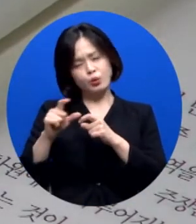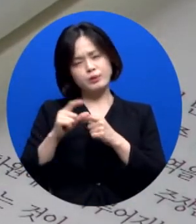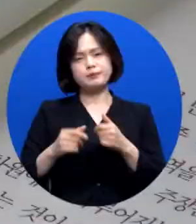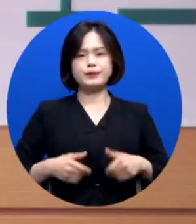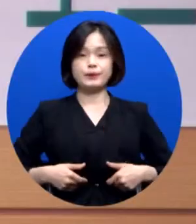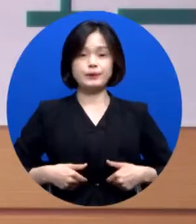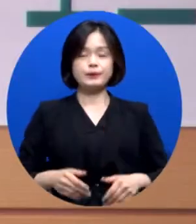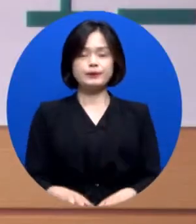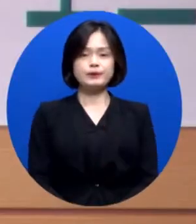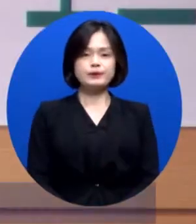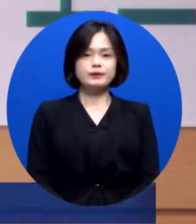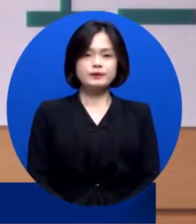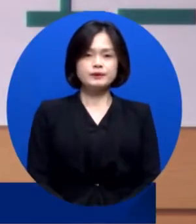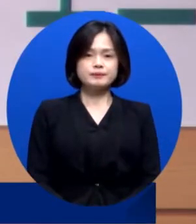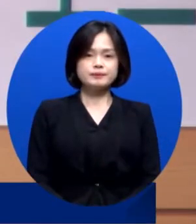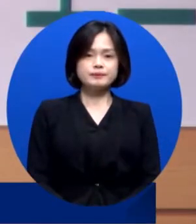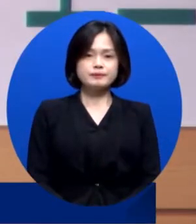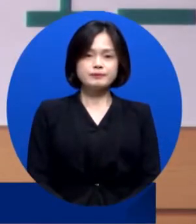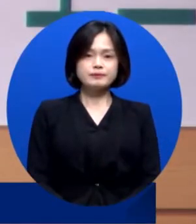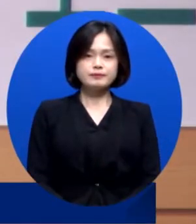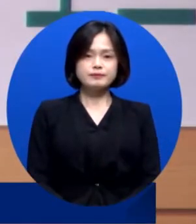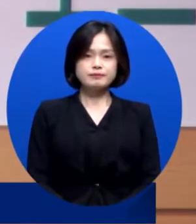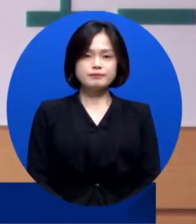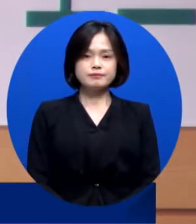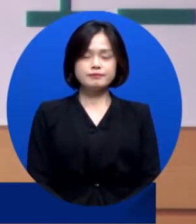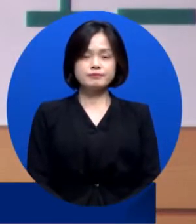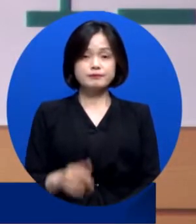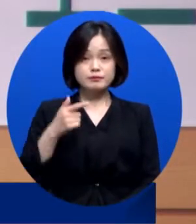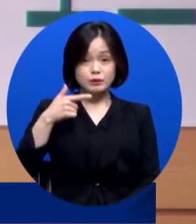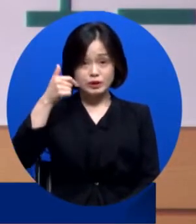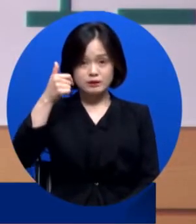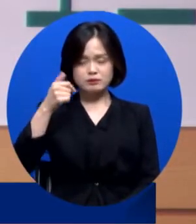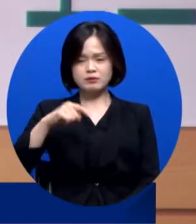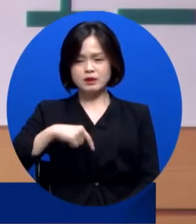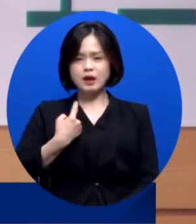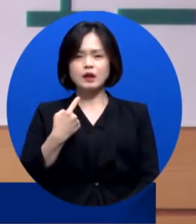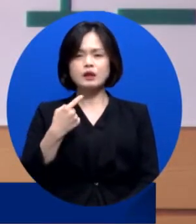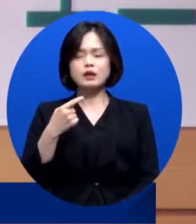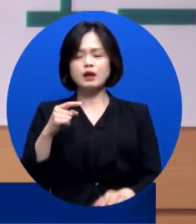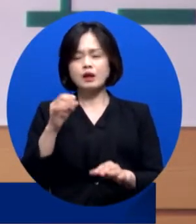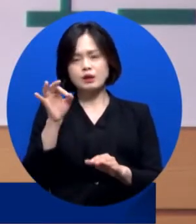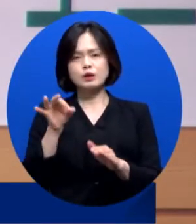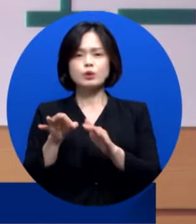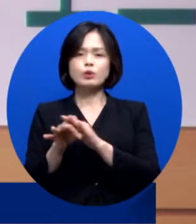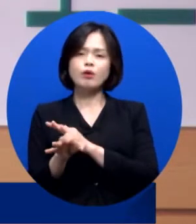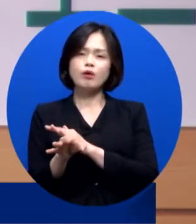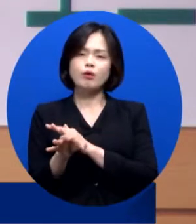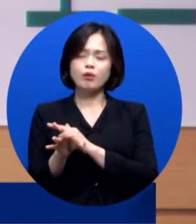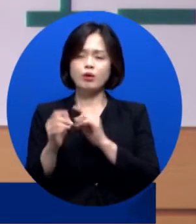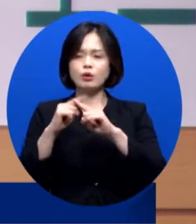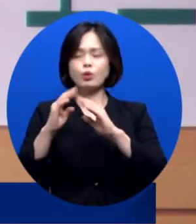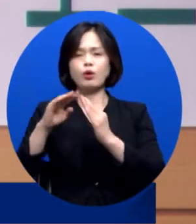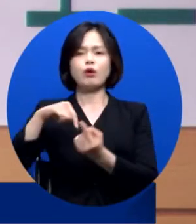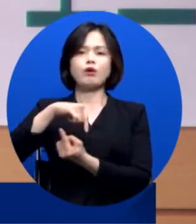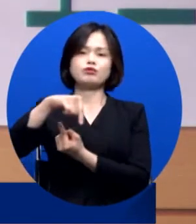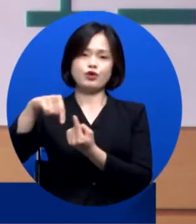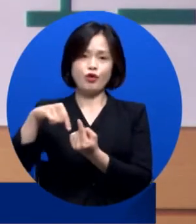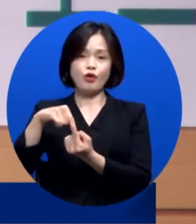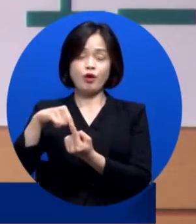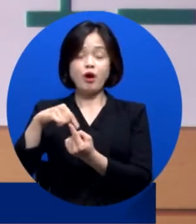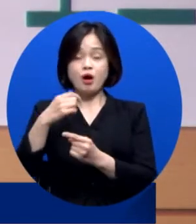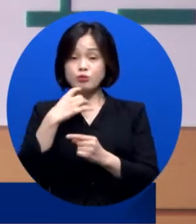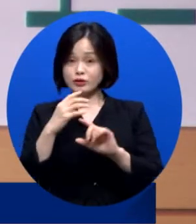강조했습니다. 지금까지 이 자비량 목회가 단지 재정 수입만 아니라 전도의 적극적 마련, 또 다양한